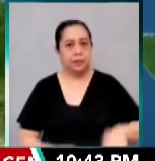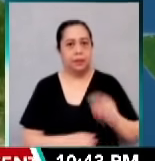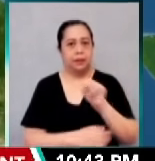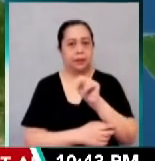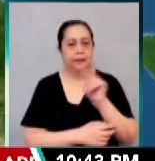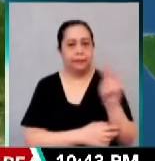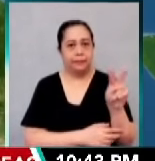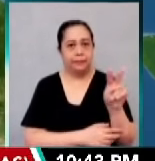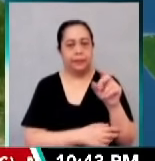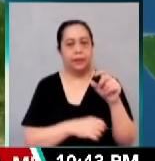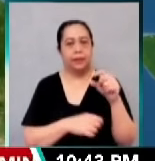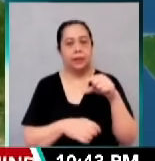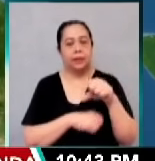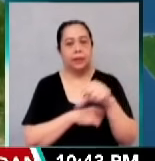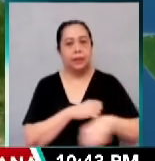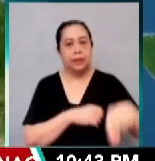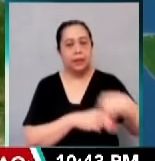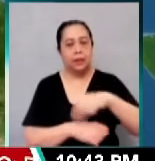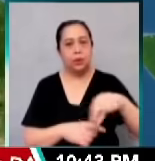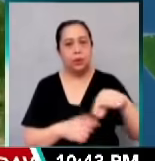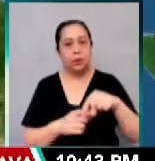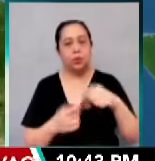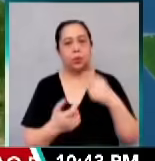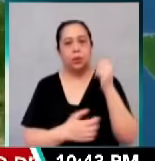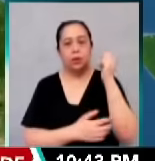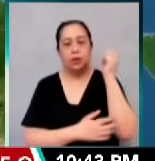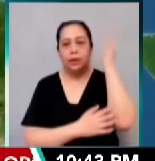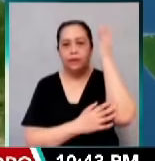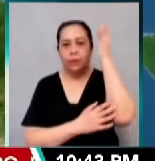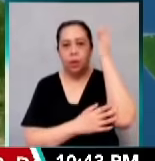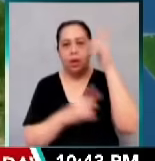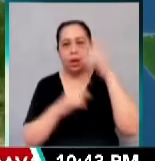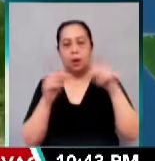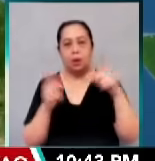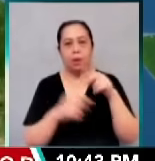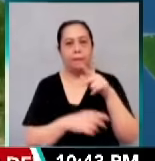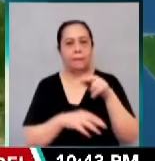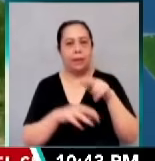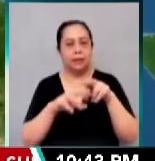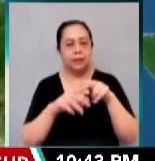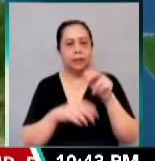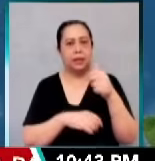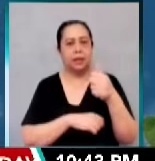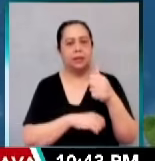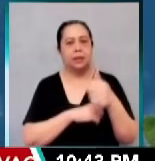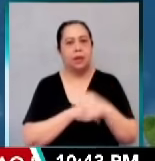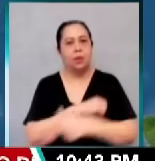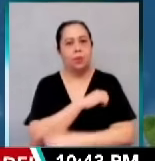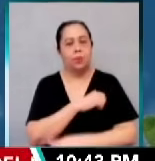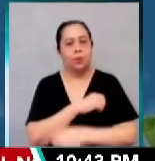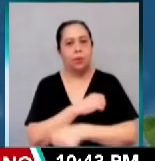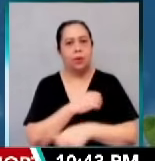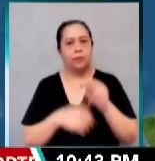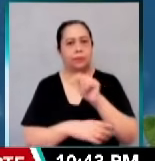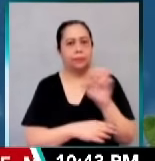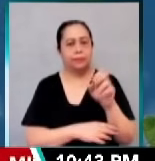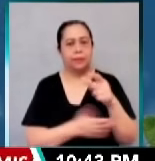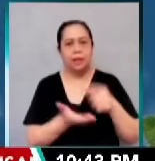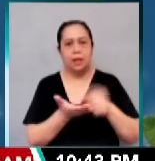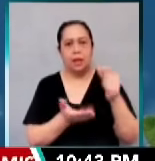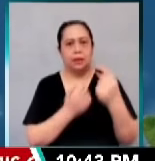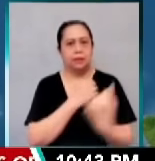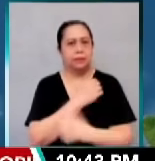Quirino, Ifugao, Benguet, La Union, Pangasinan, Aurora, Nueva Ecija, Tarlac, Zambales,